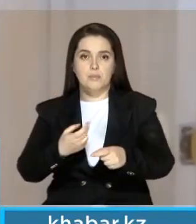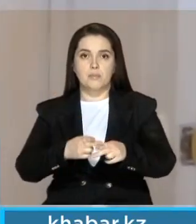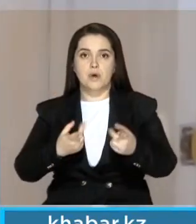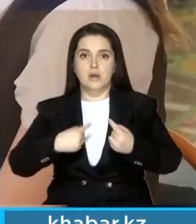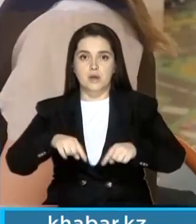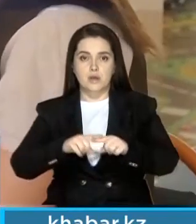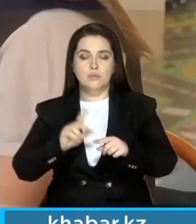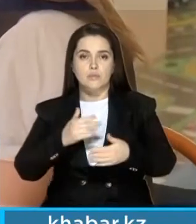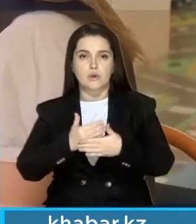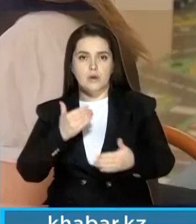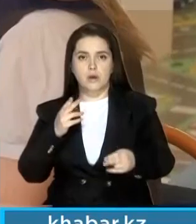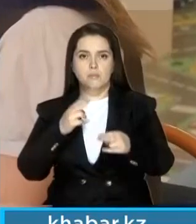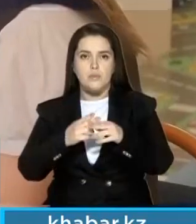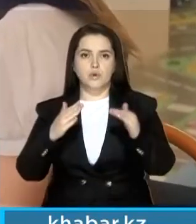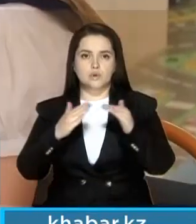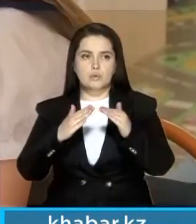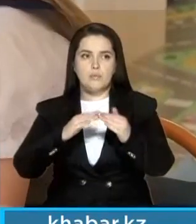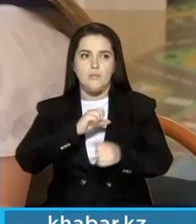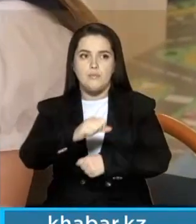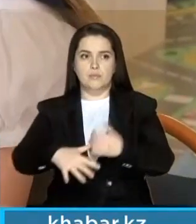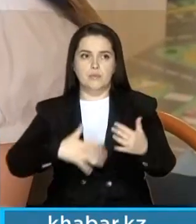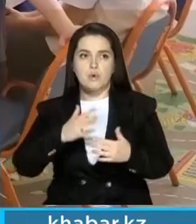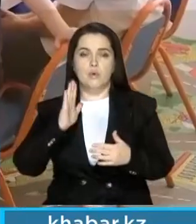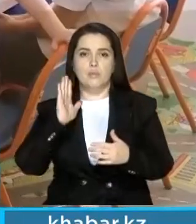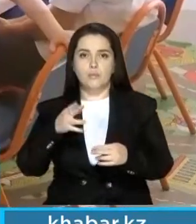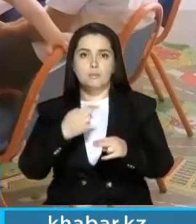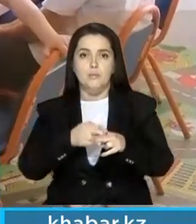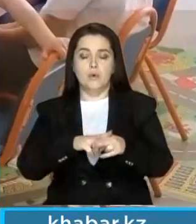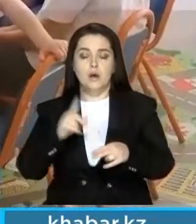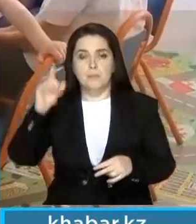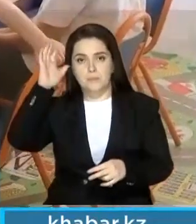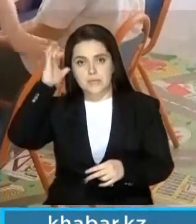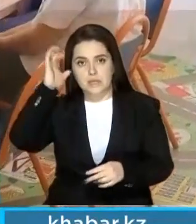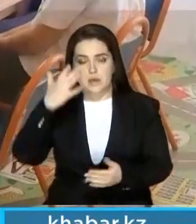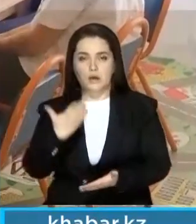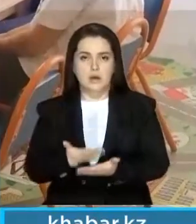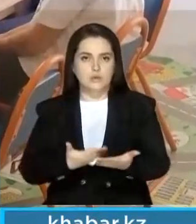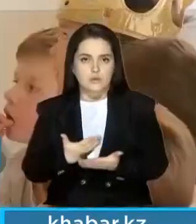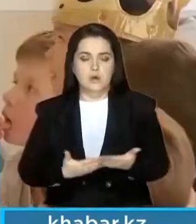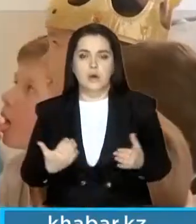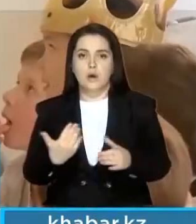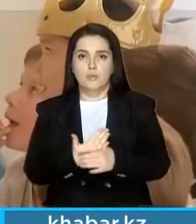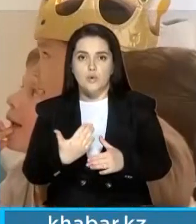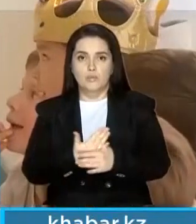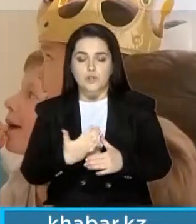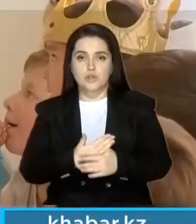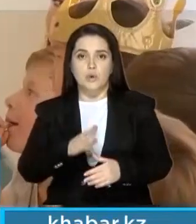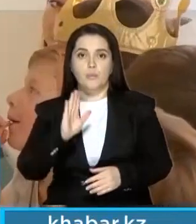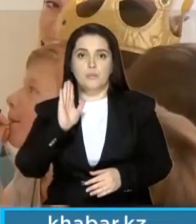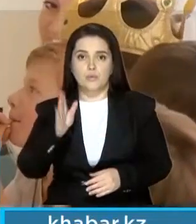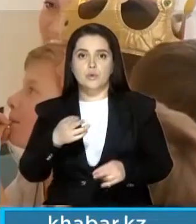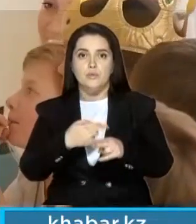займутся профилактикой бытового насилия, включая диагностическую, психологическую и консультативную помощь. Кроме того, будет